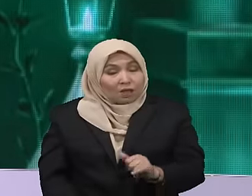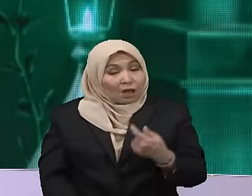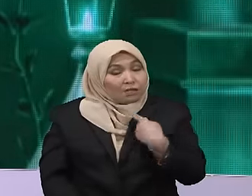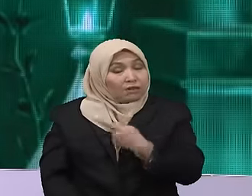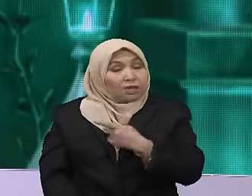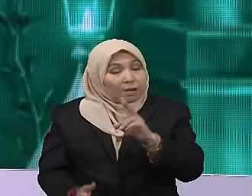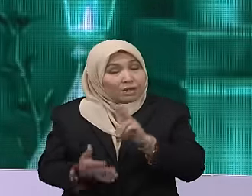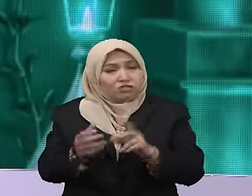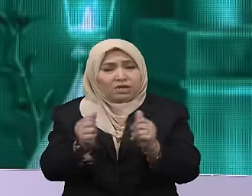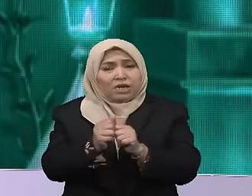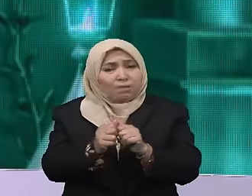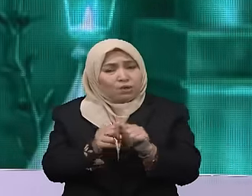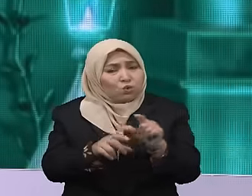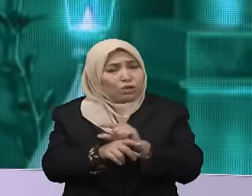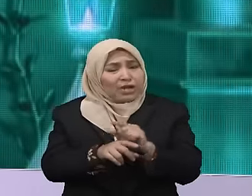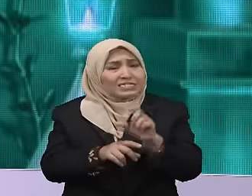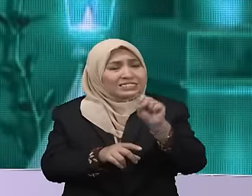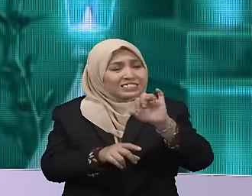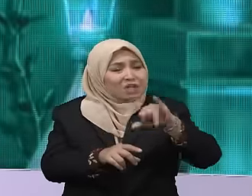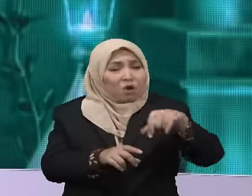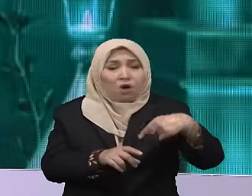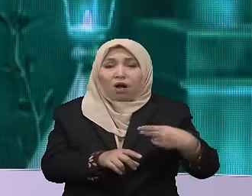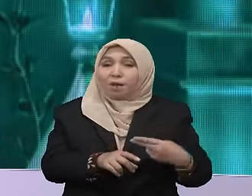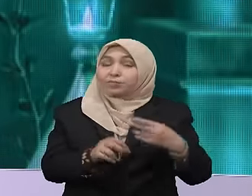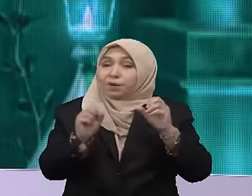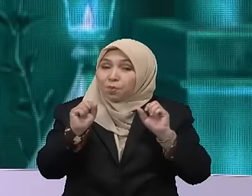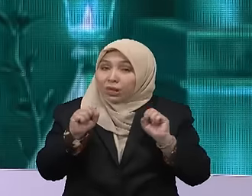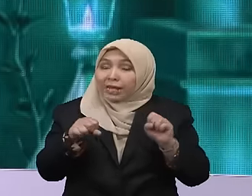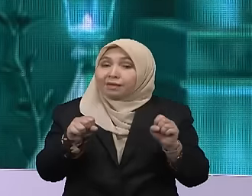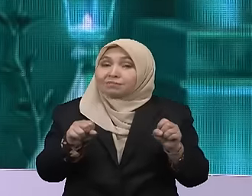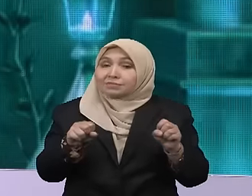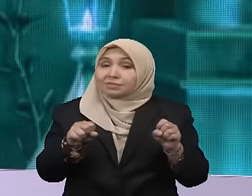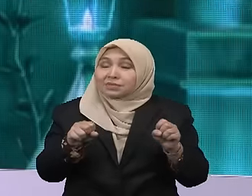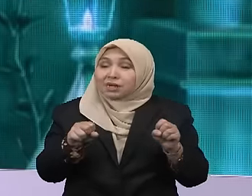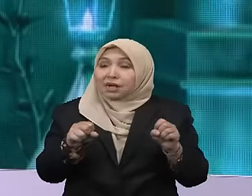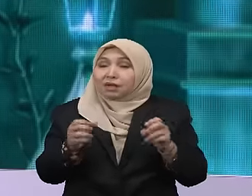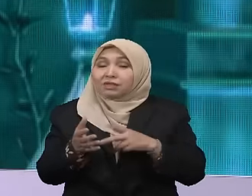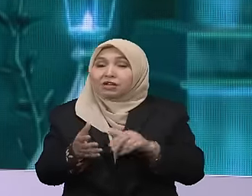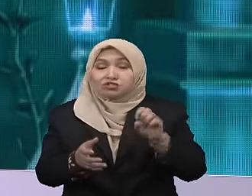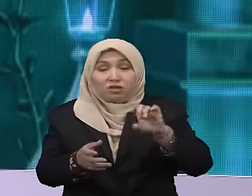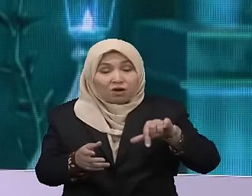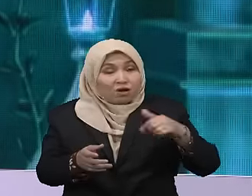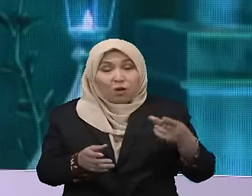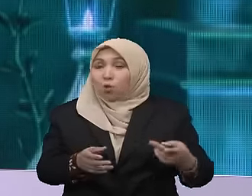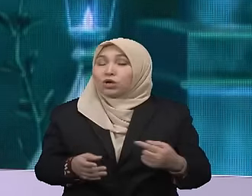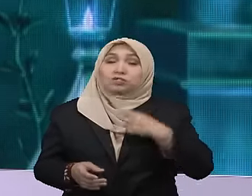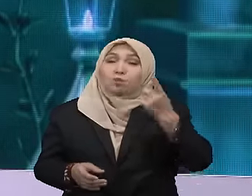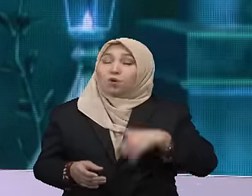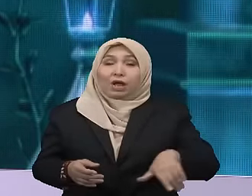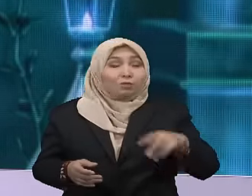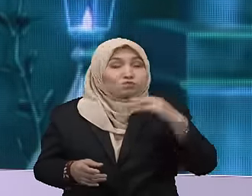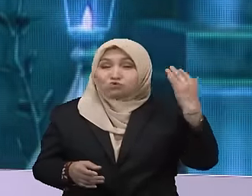Kita nak baca dengan menggunakan taranum sikah lah. Boleh? Taranum apa? Sikah. Sebut bunyi sikah